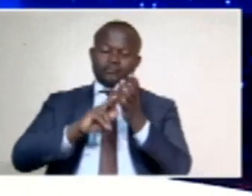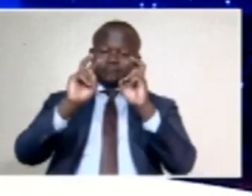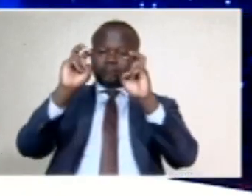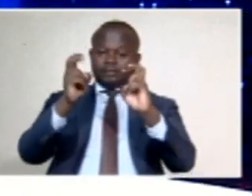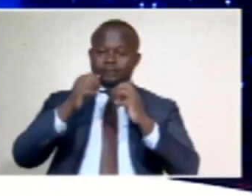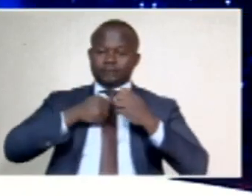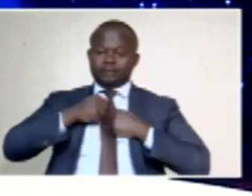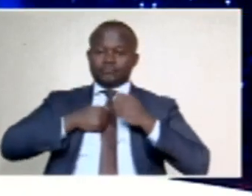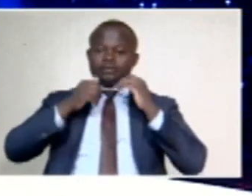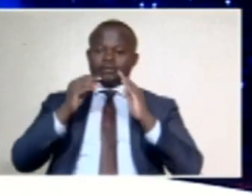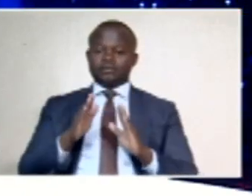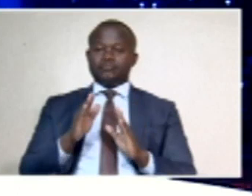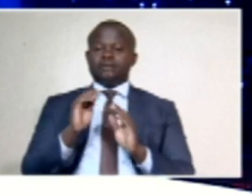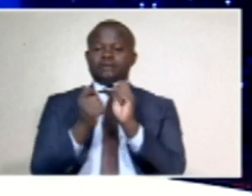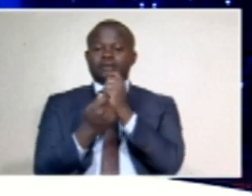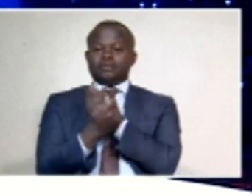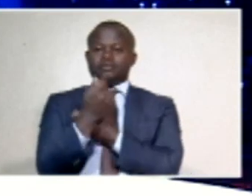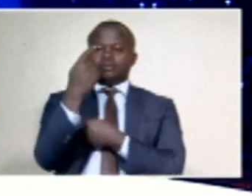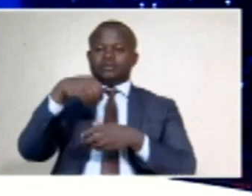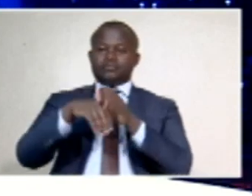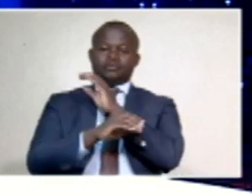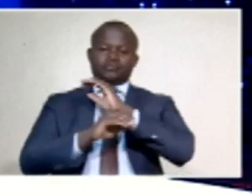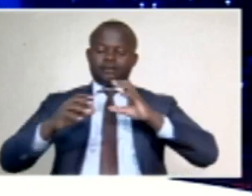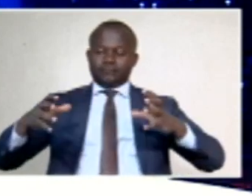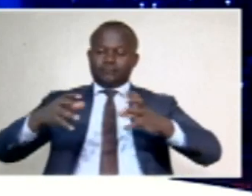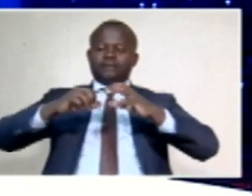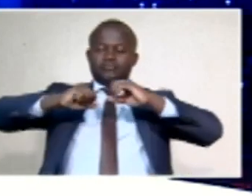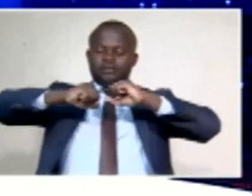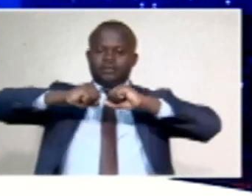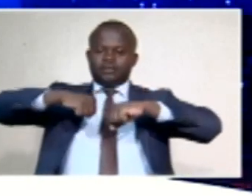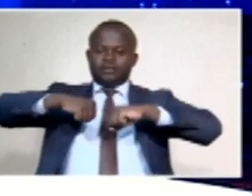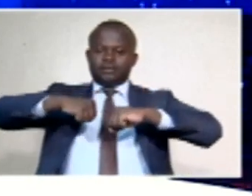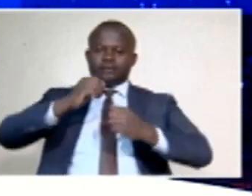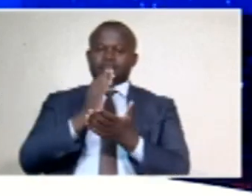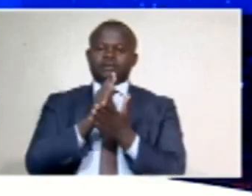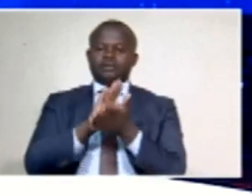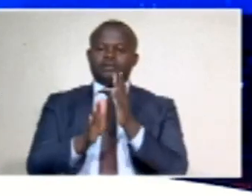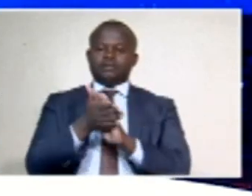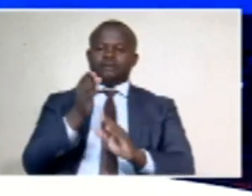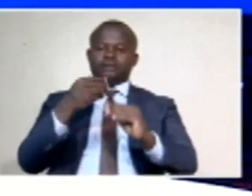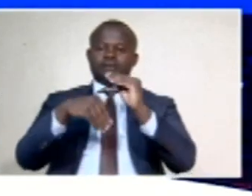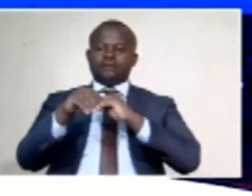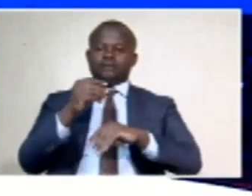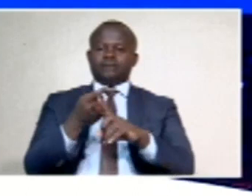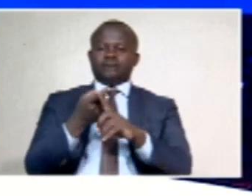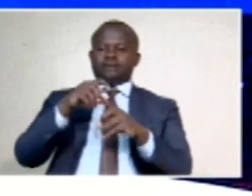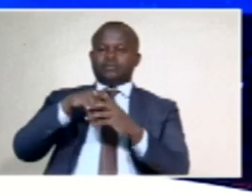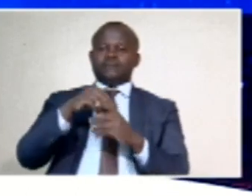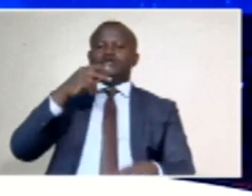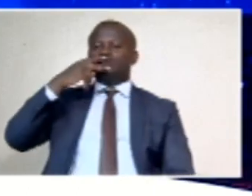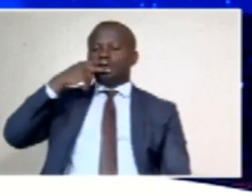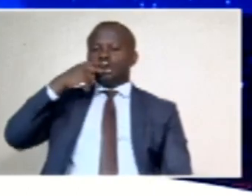u Rwanda ruba kimwe mu bihugu bihuriye mu masezerano yerekeye no guca burundu ubucuruzi bw'ibikomoka ku